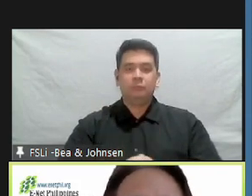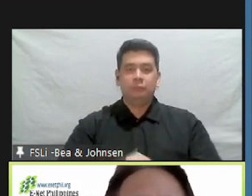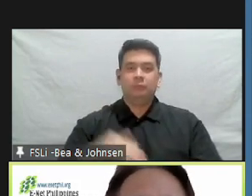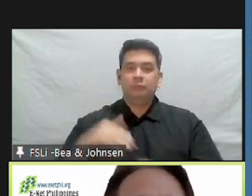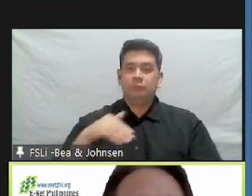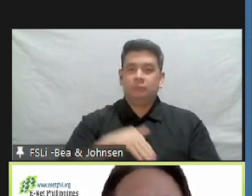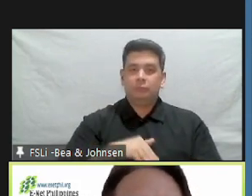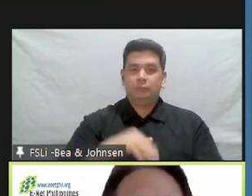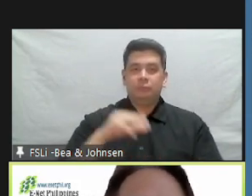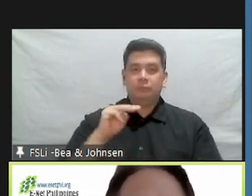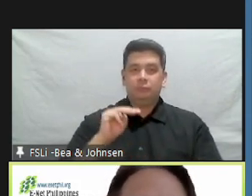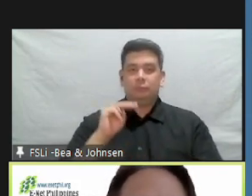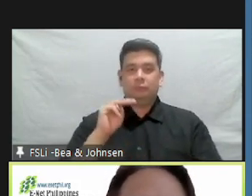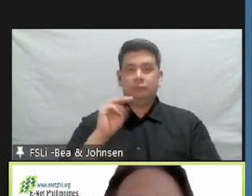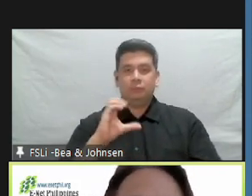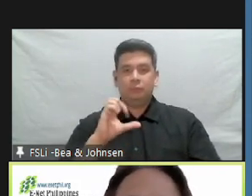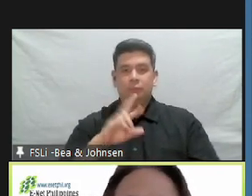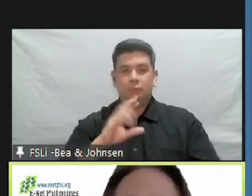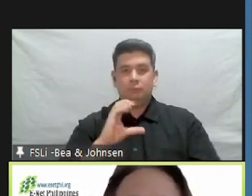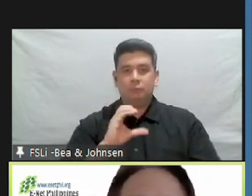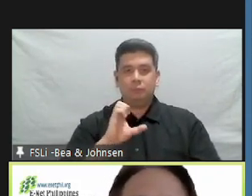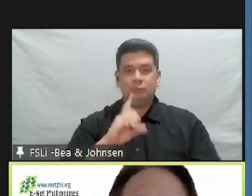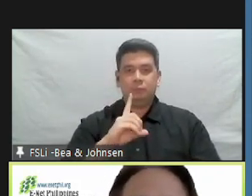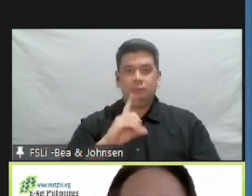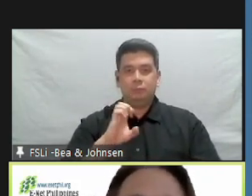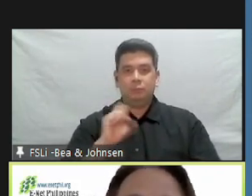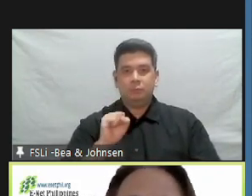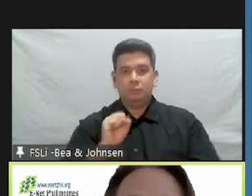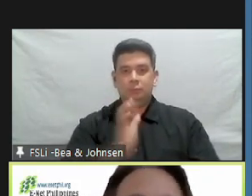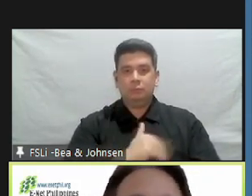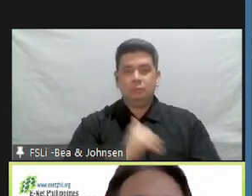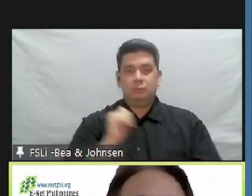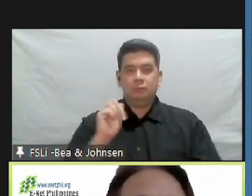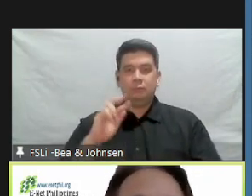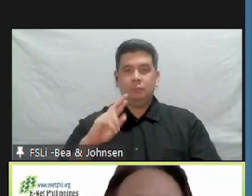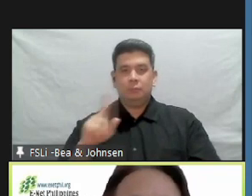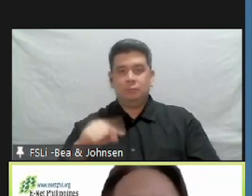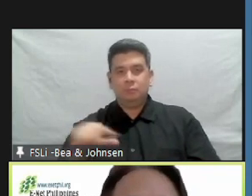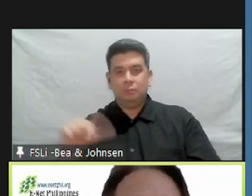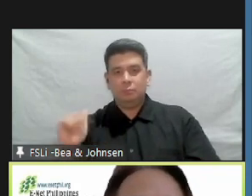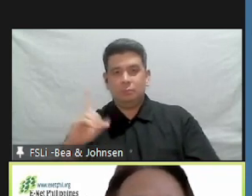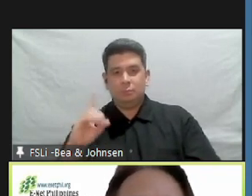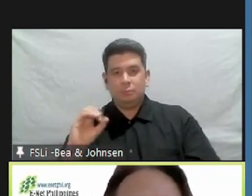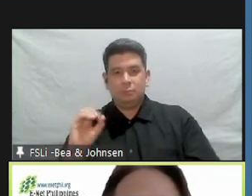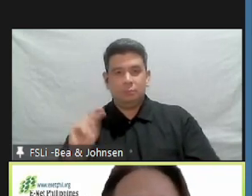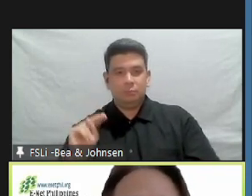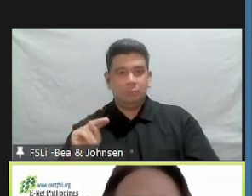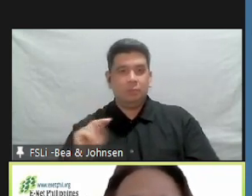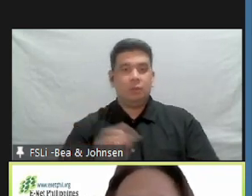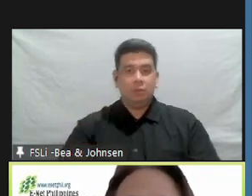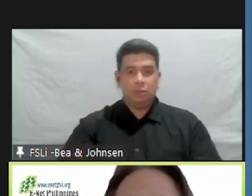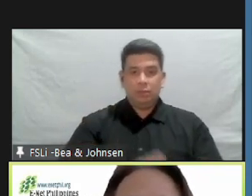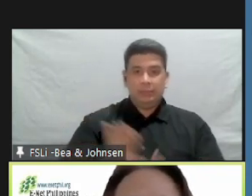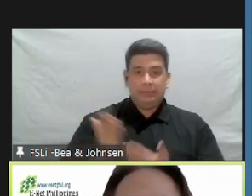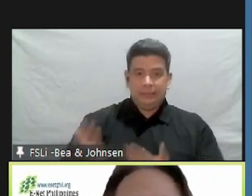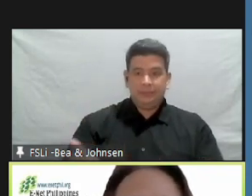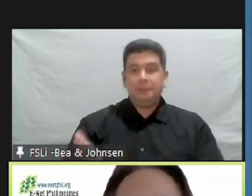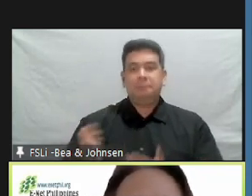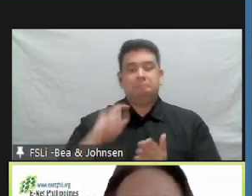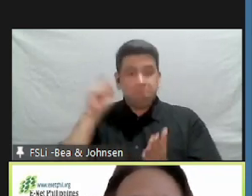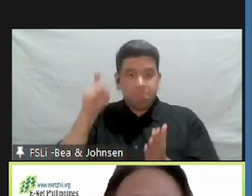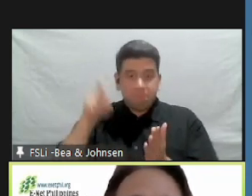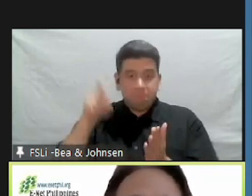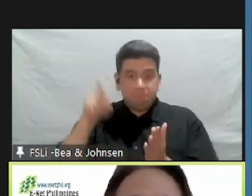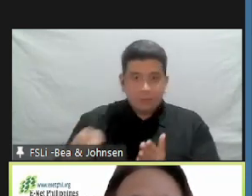kanyang mahalagang kaalaman na naibahagi sa naganap na learning session ng INET, ang MTB-MLE at ang kahalagahan nito sa pagtataguyod